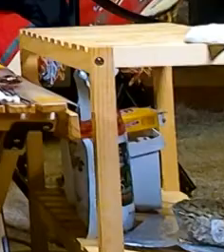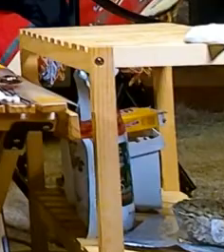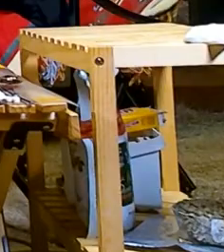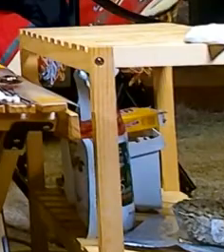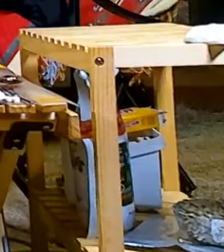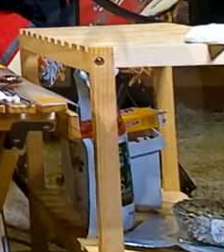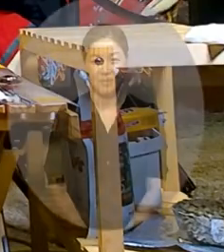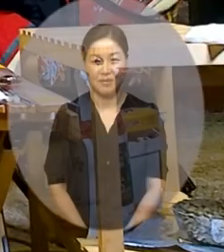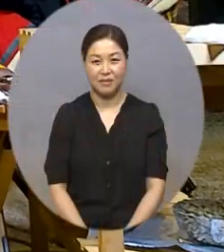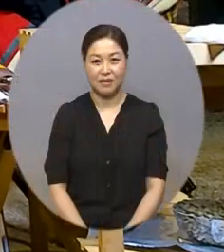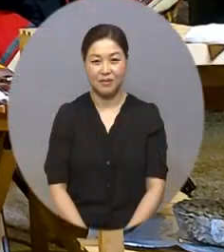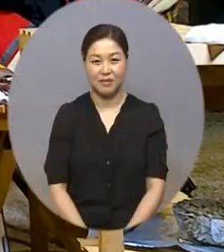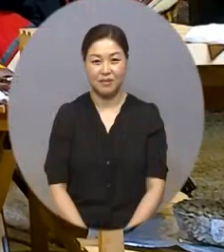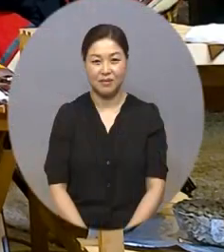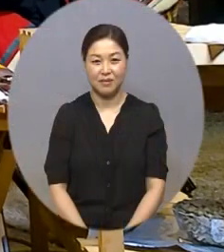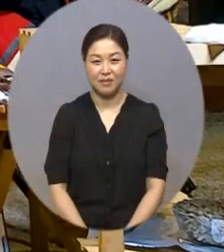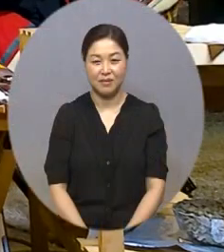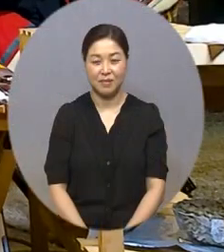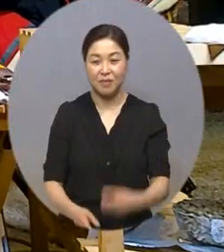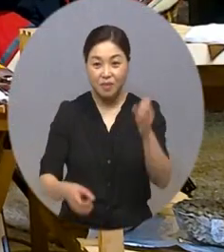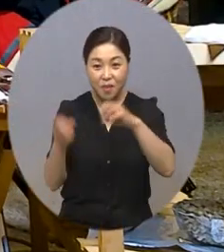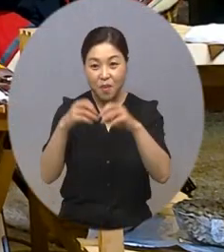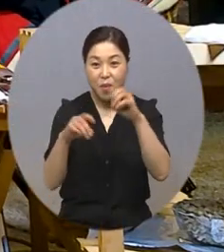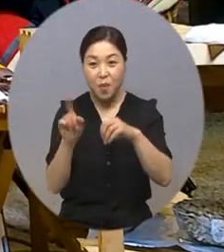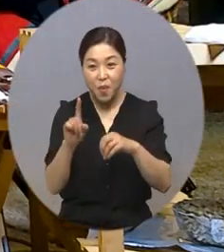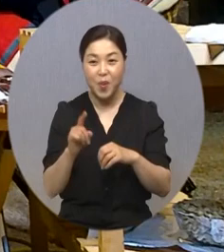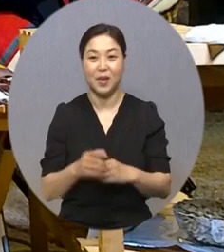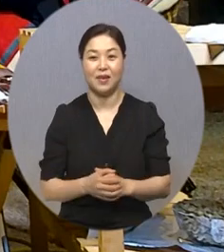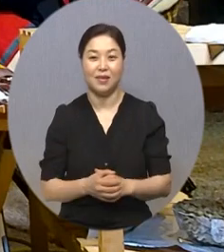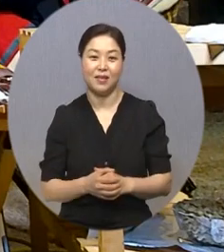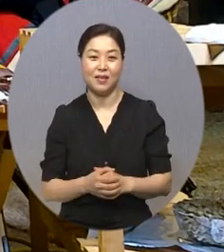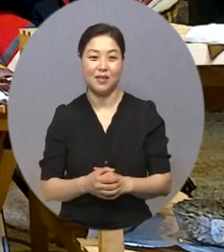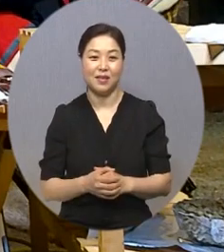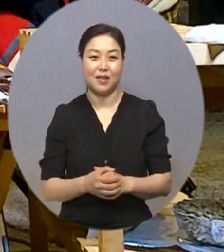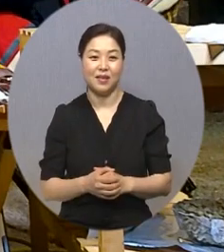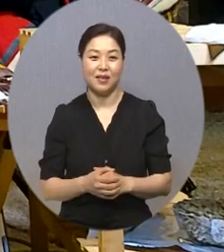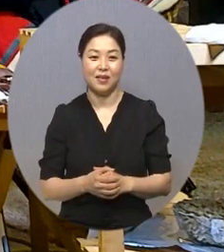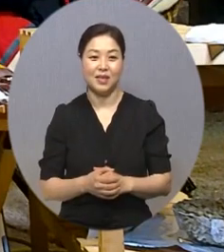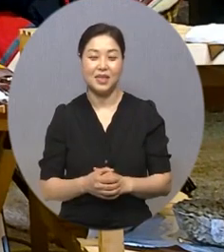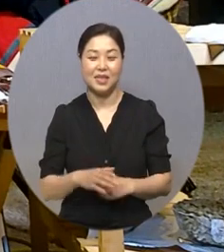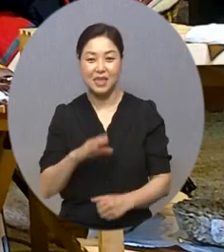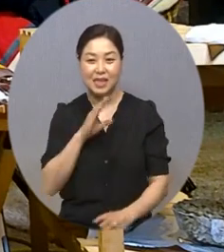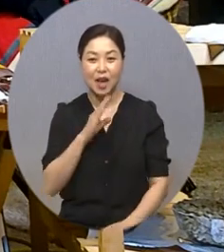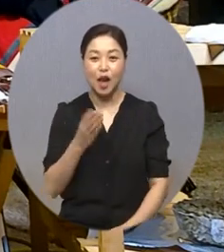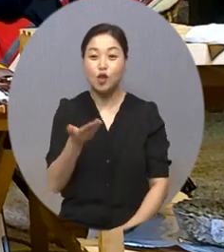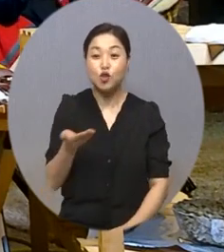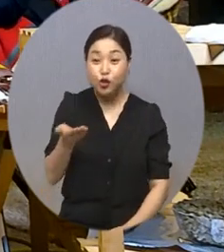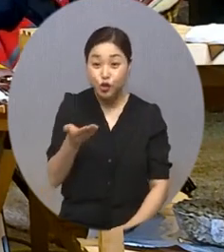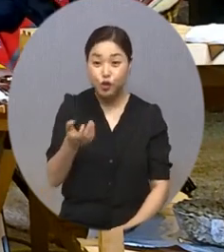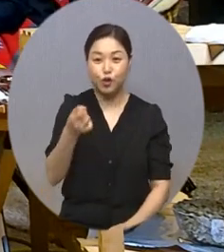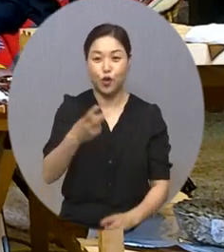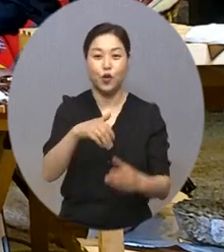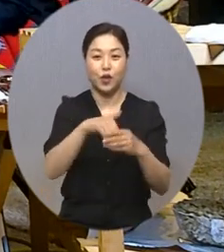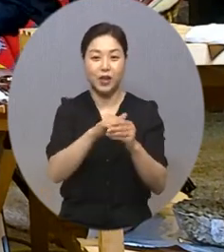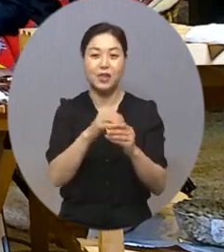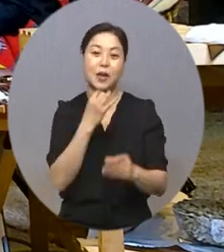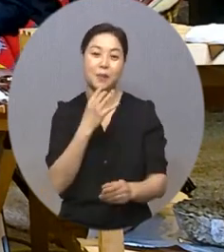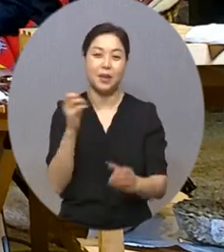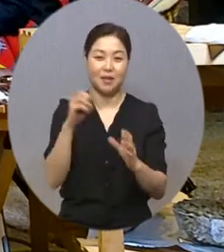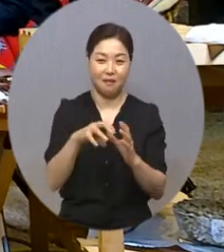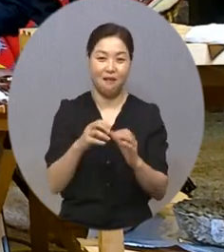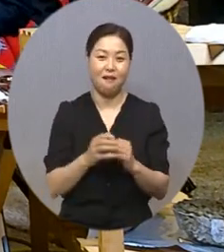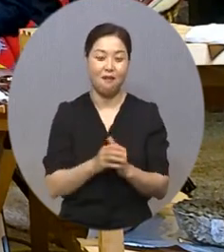으 주목을 농 거야 진짜 누구랑 달려 거죠 진짜 마세요